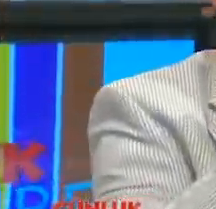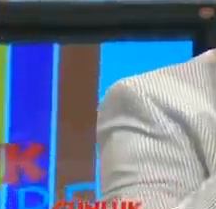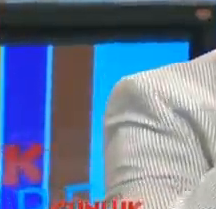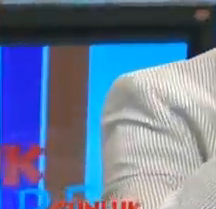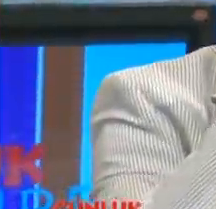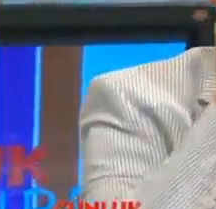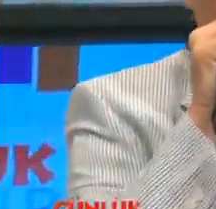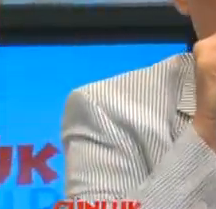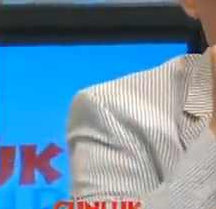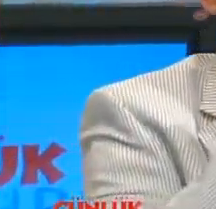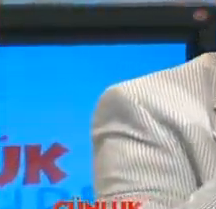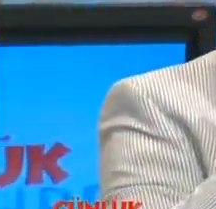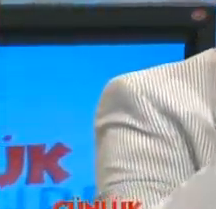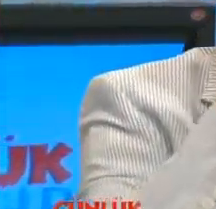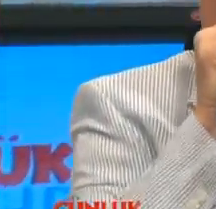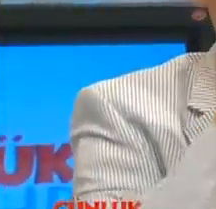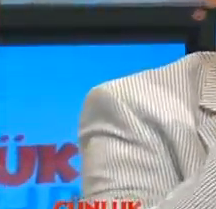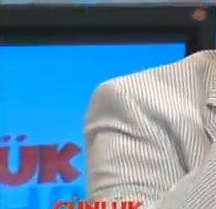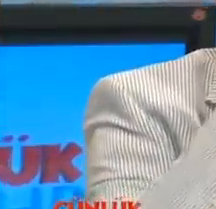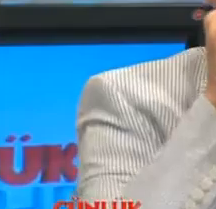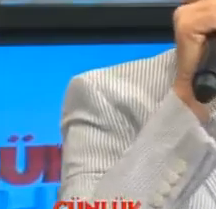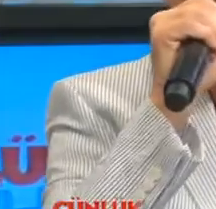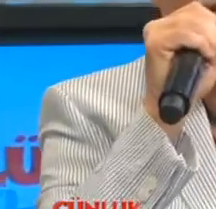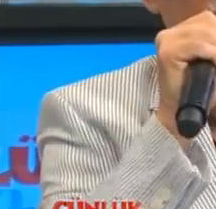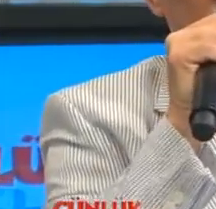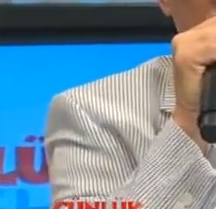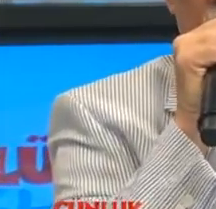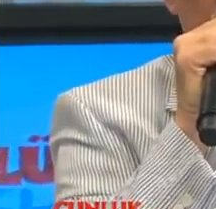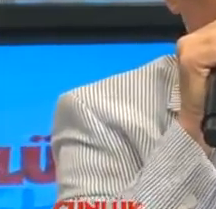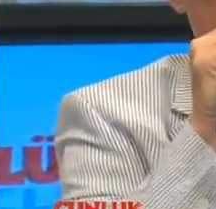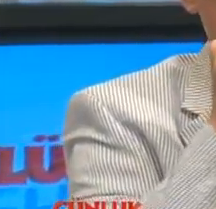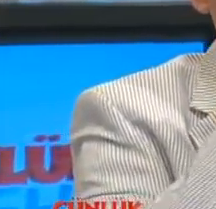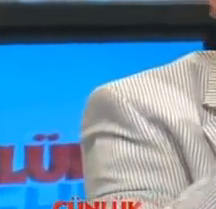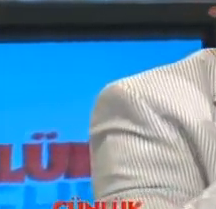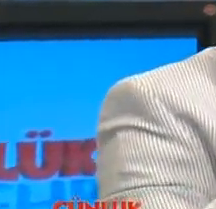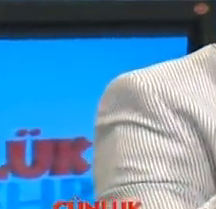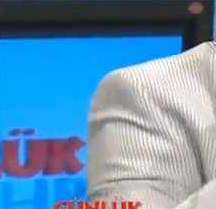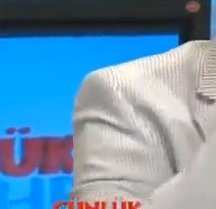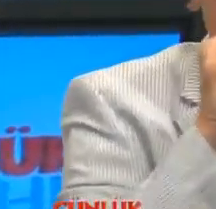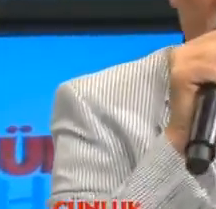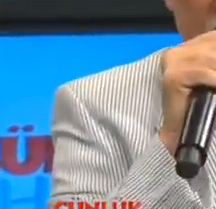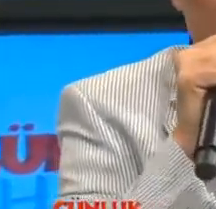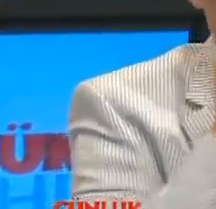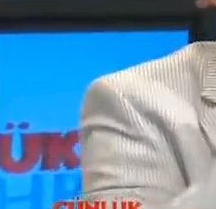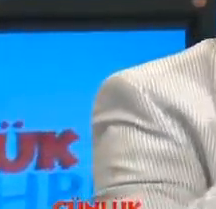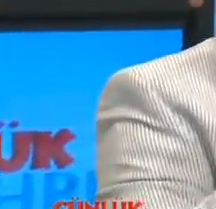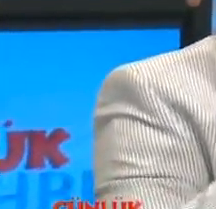Çok seneler geçti çok, seneler geçti dönen yok,